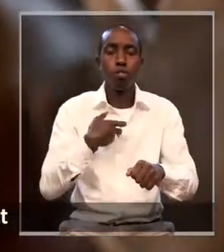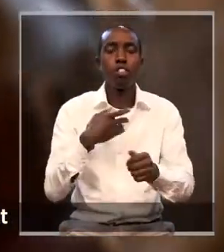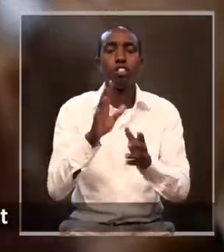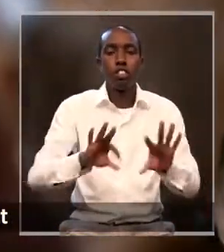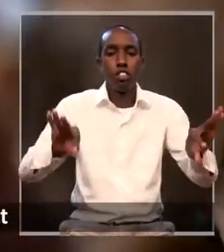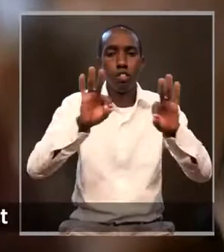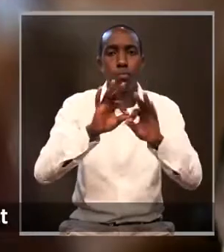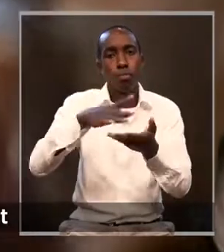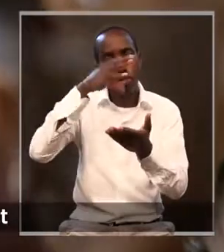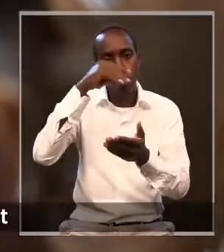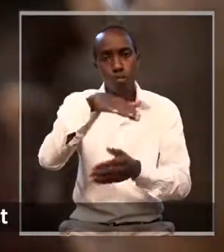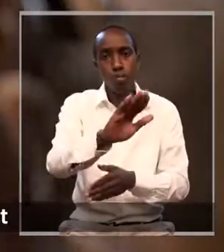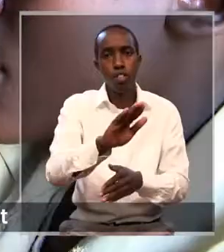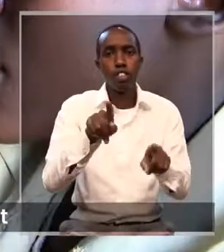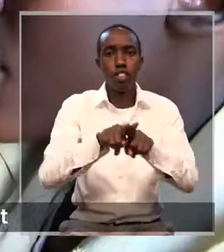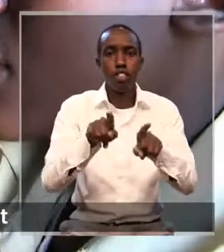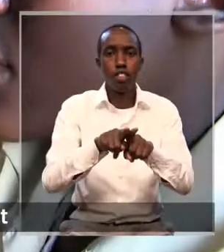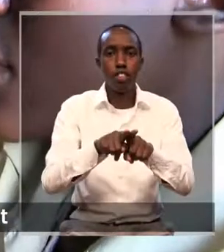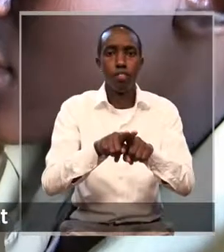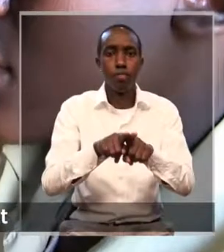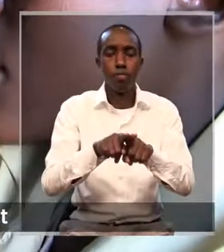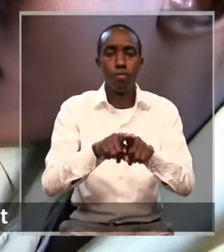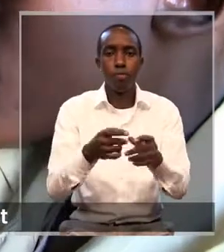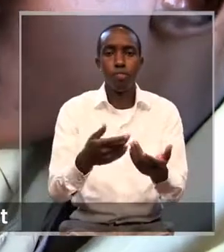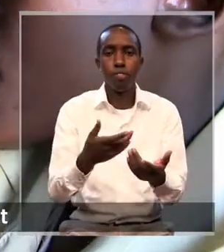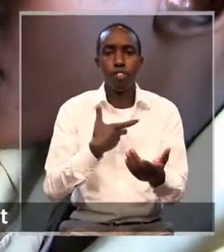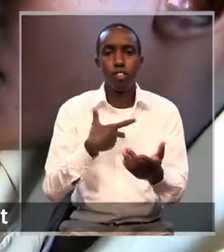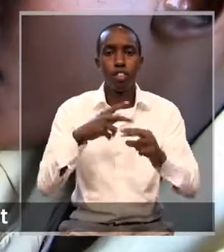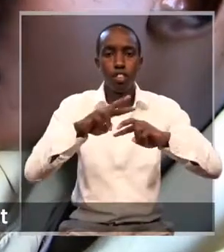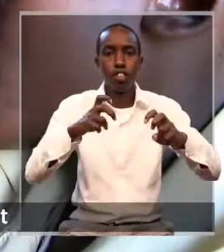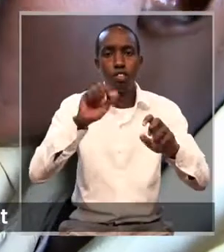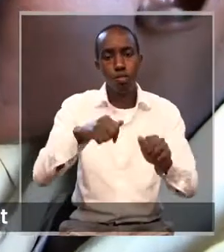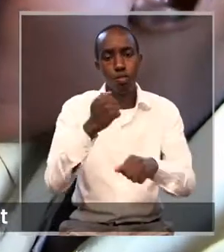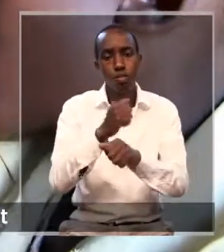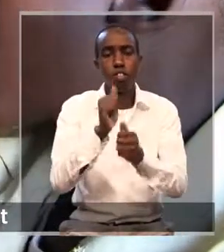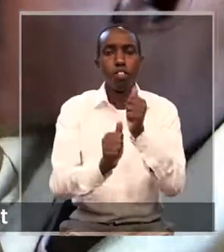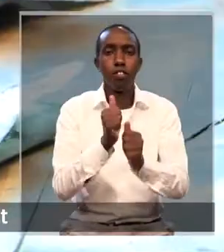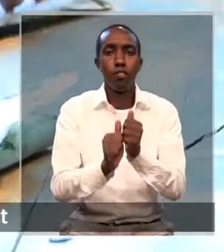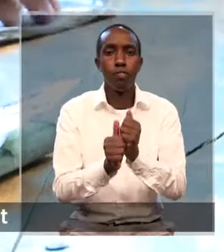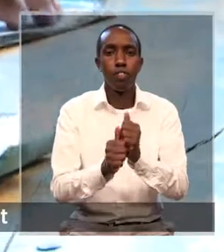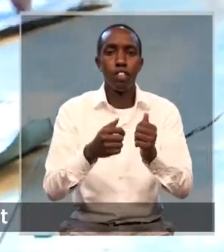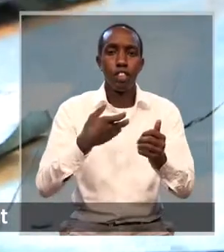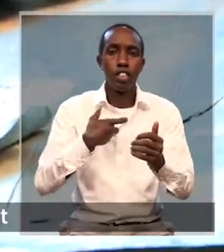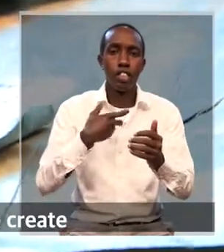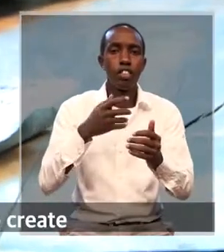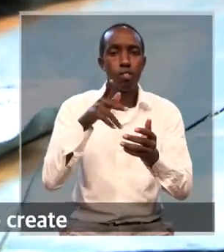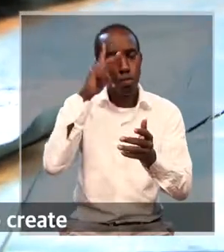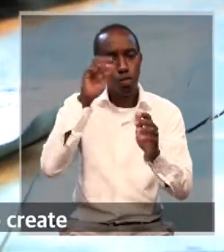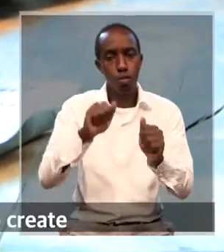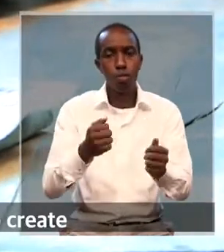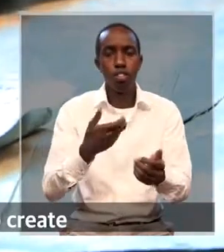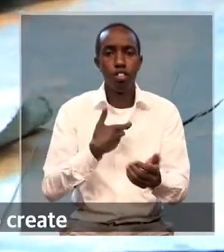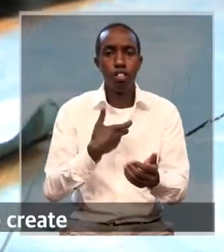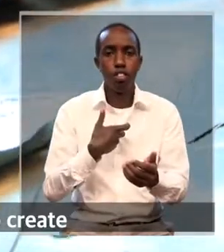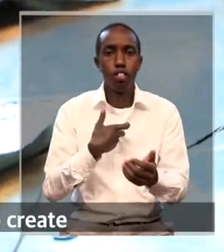kugira uruhare mu myigire ye ndetse akagira ubushakashatsi ashobora kwikorera, akagira ubumenyi